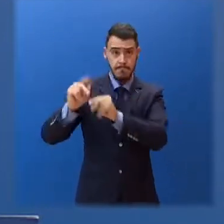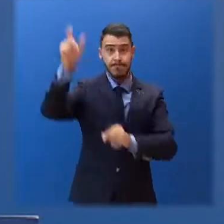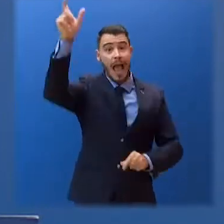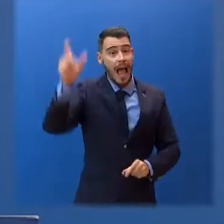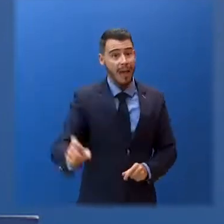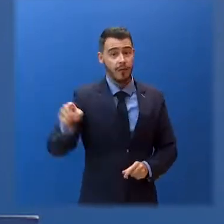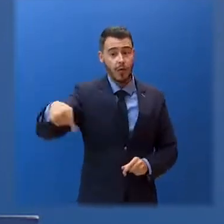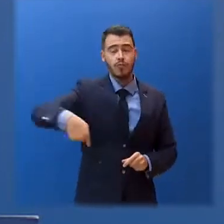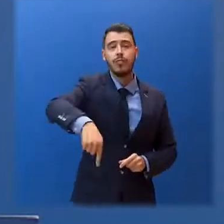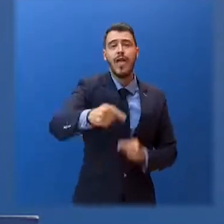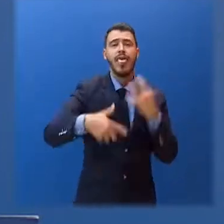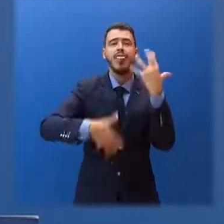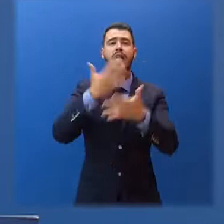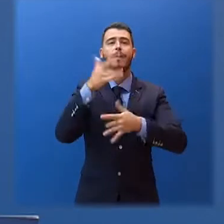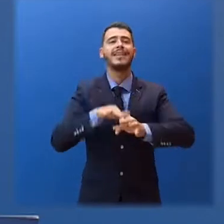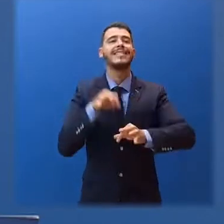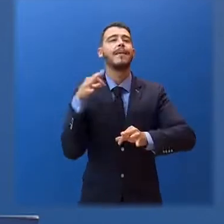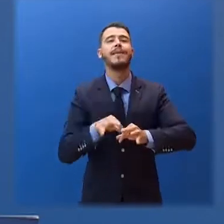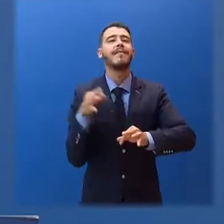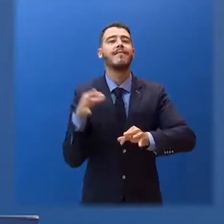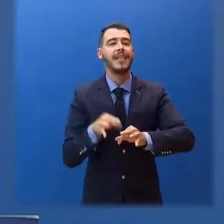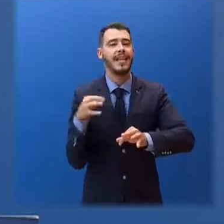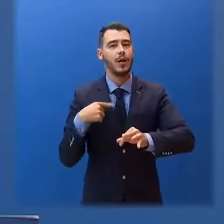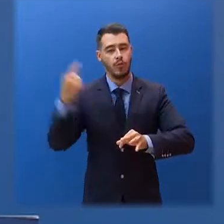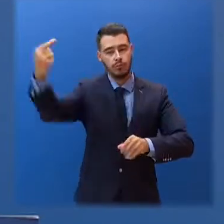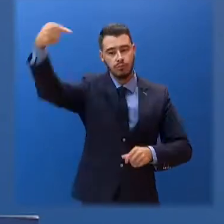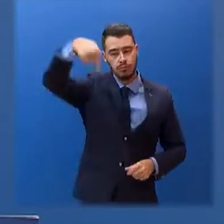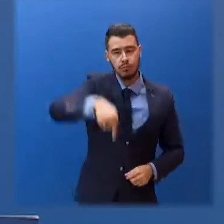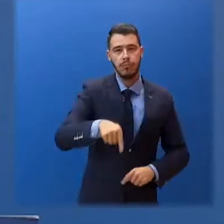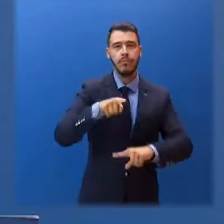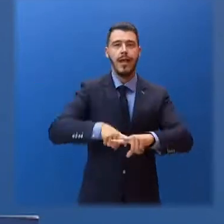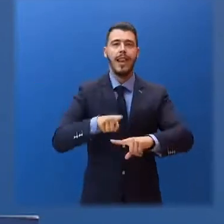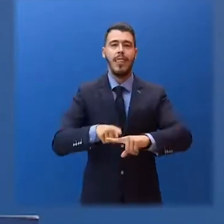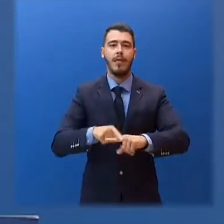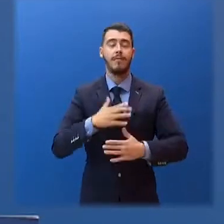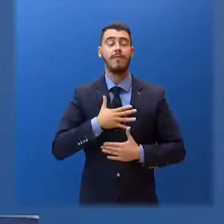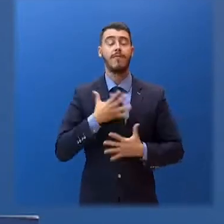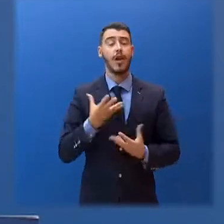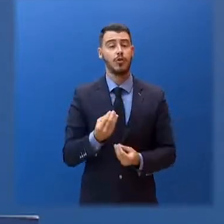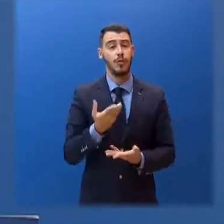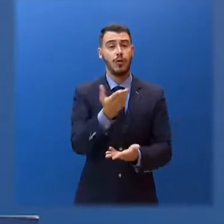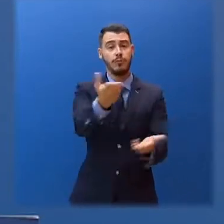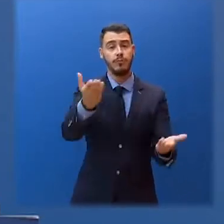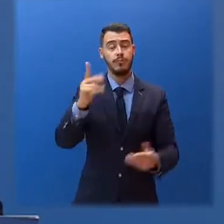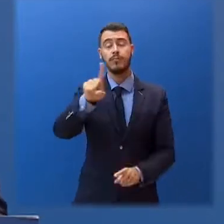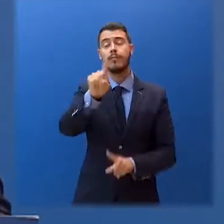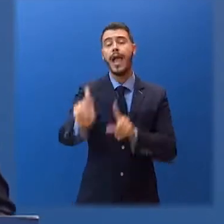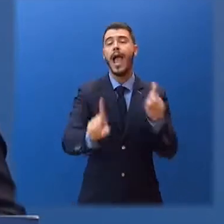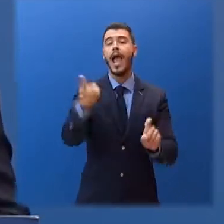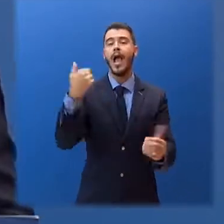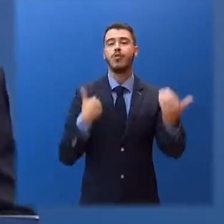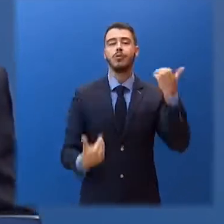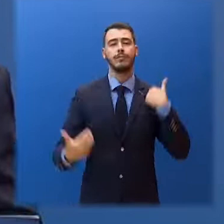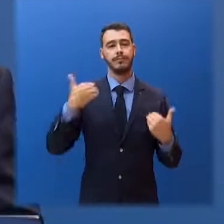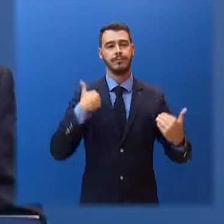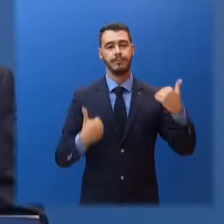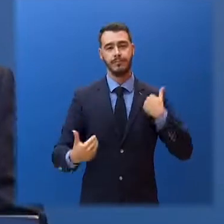Αθήνα στις 15 Σεπτεμβρίου 2020. Σας ευχαριστώ πολύ και παρακαλώ για τις ερωτήσεις